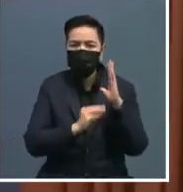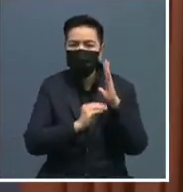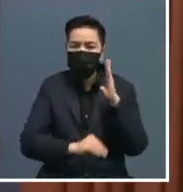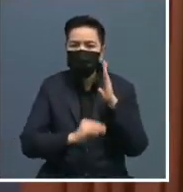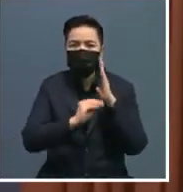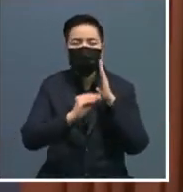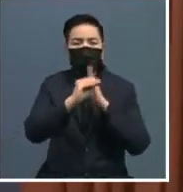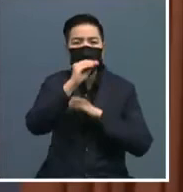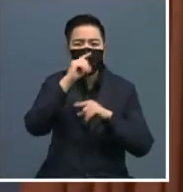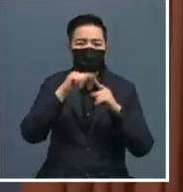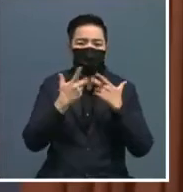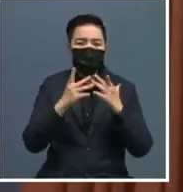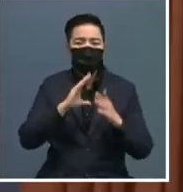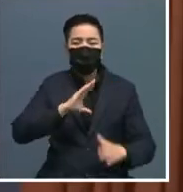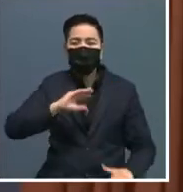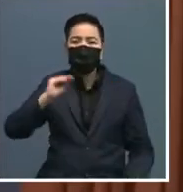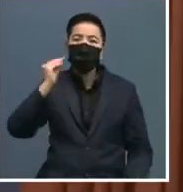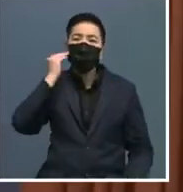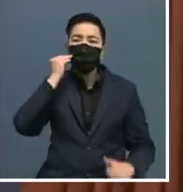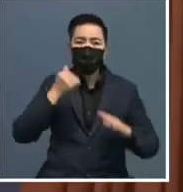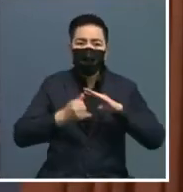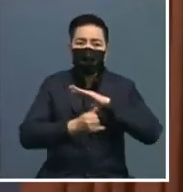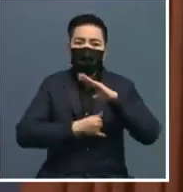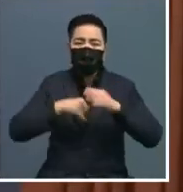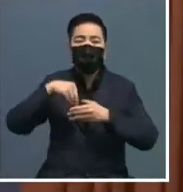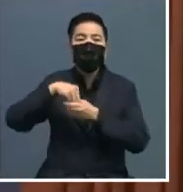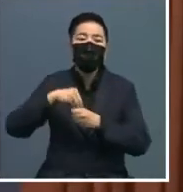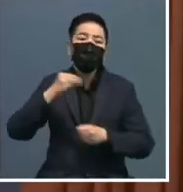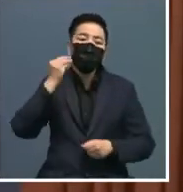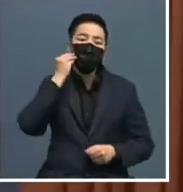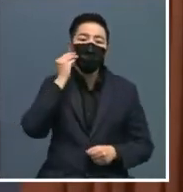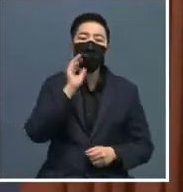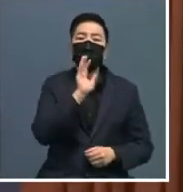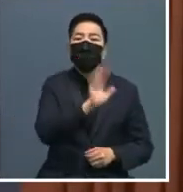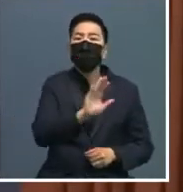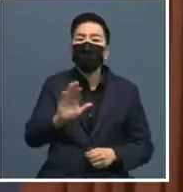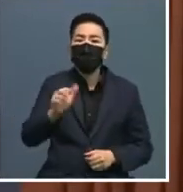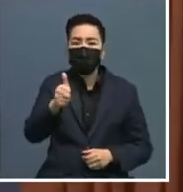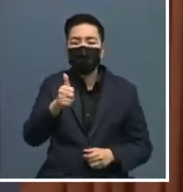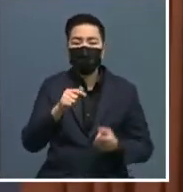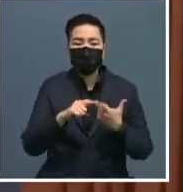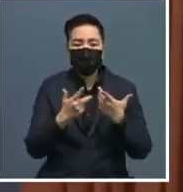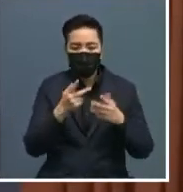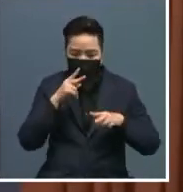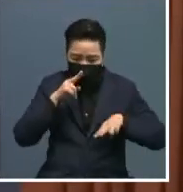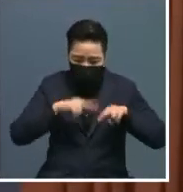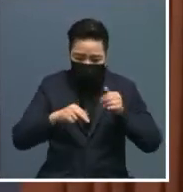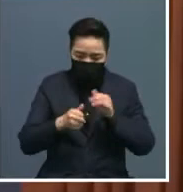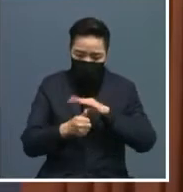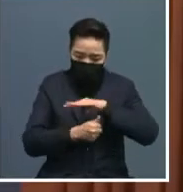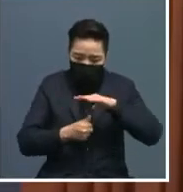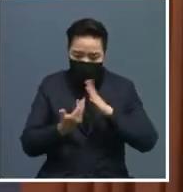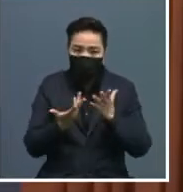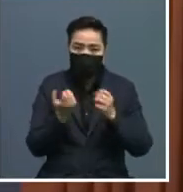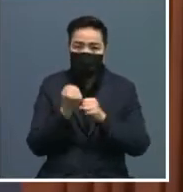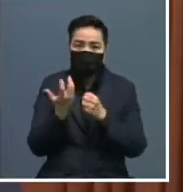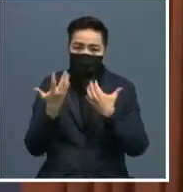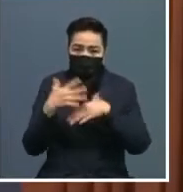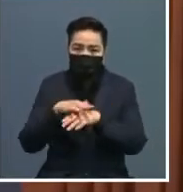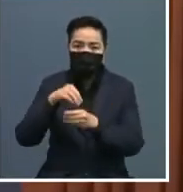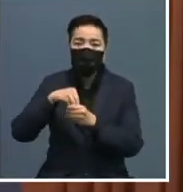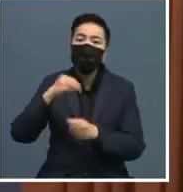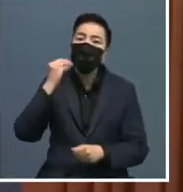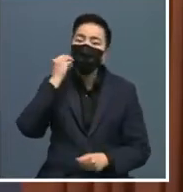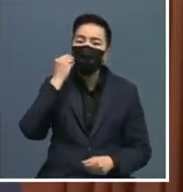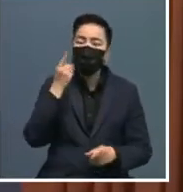ไปโฮมควอรันทีนที่บ้านก็ได้นะครับว่ากลับไปแล้วก็ได้รับการกักตัวและการประสานงานที่บ้านเรา